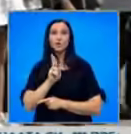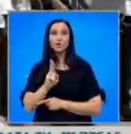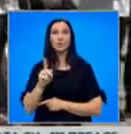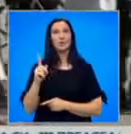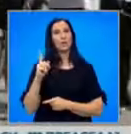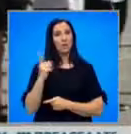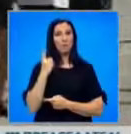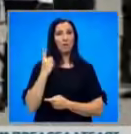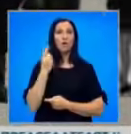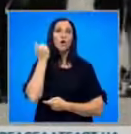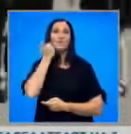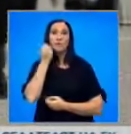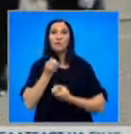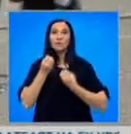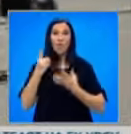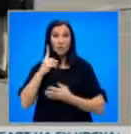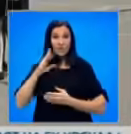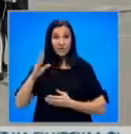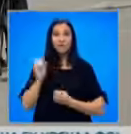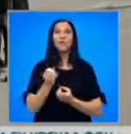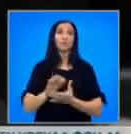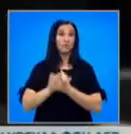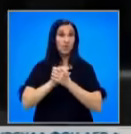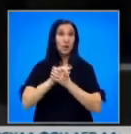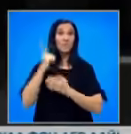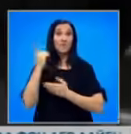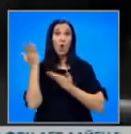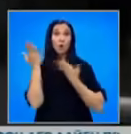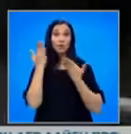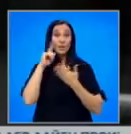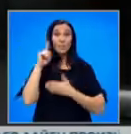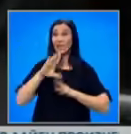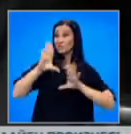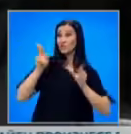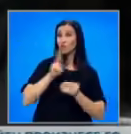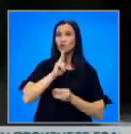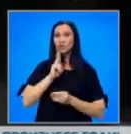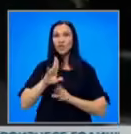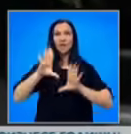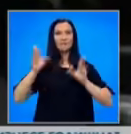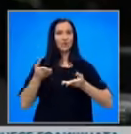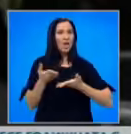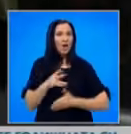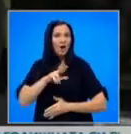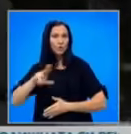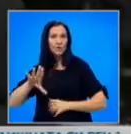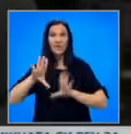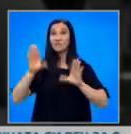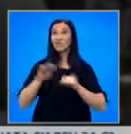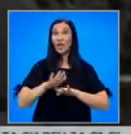използвам възможността още веднъж да честитя първият учебен ден на всички учители, всички родители, всички